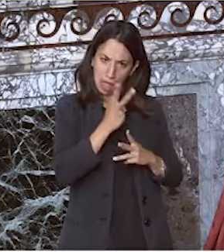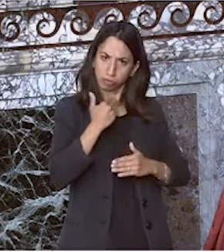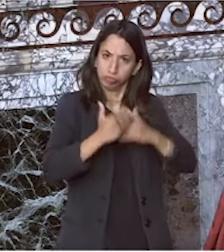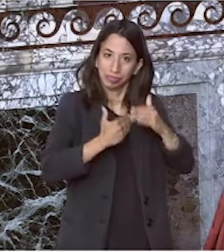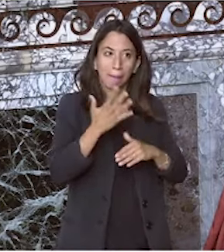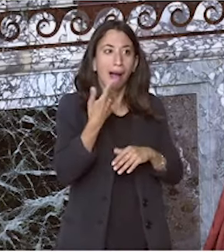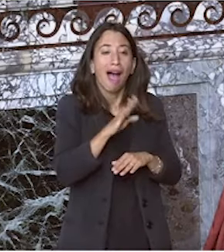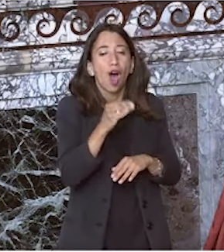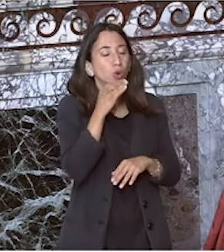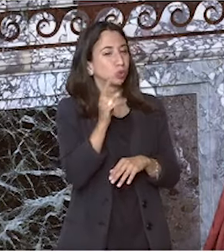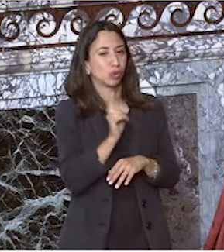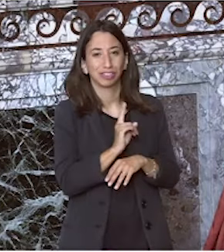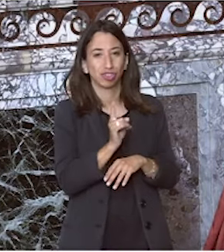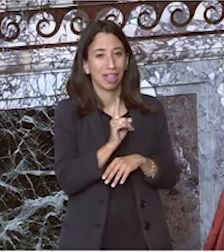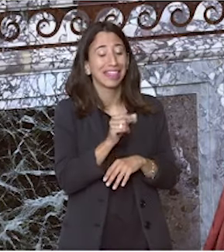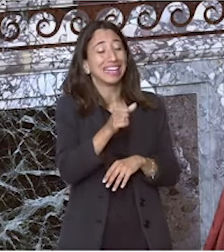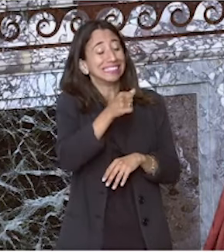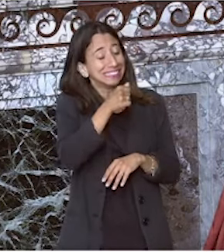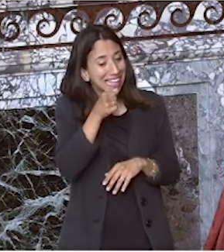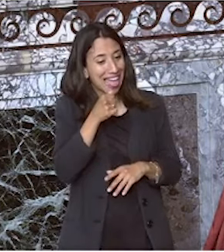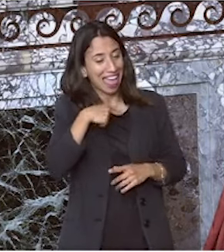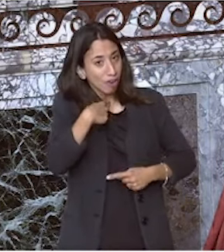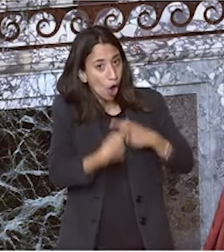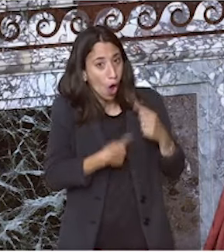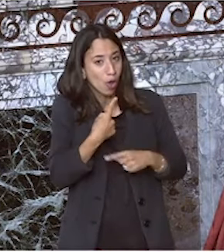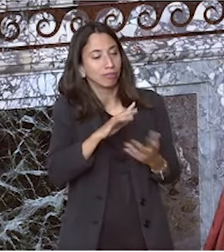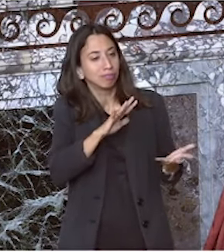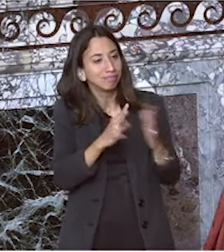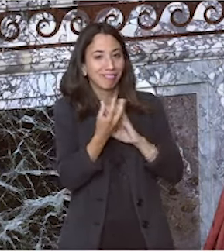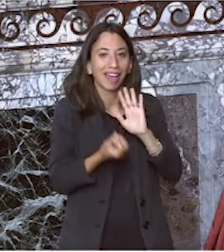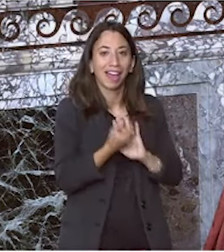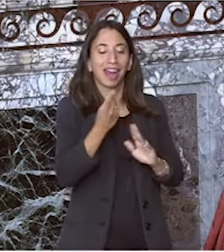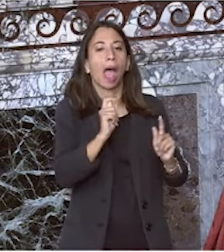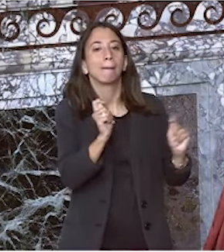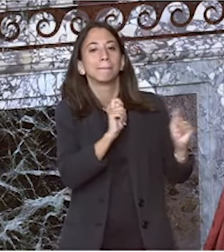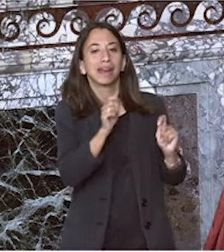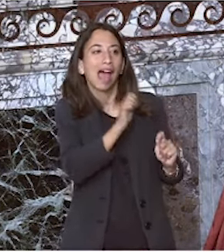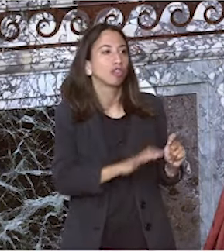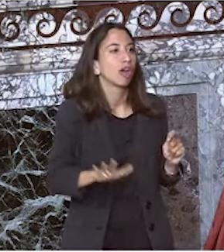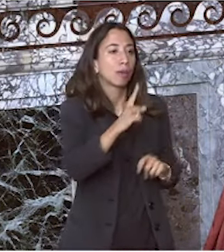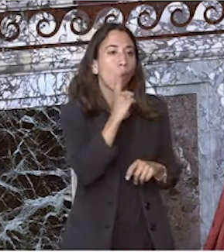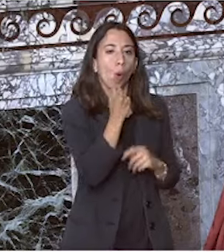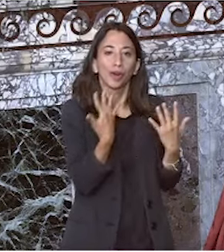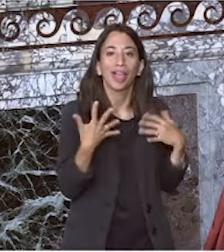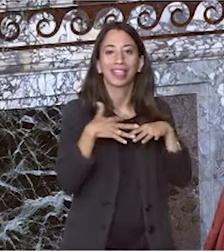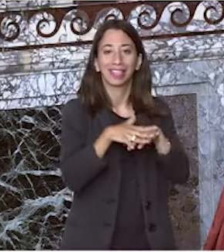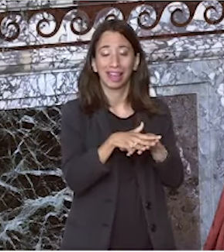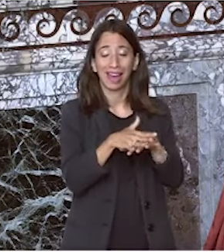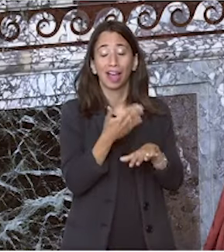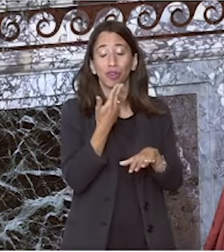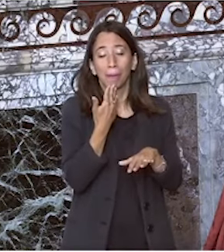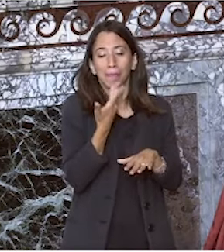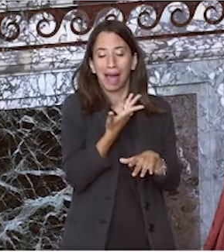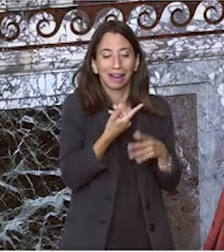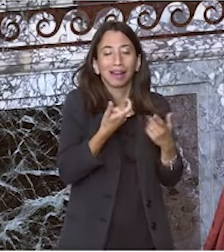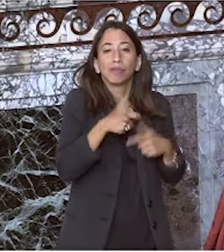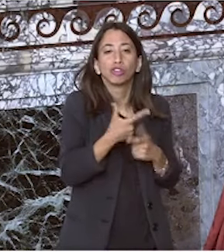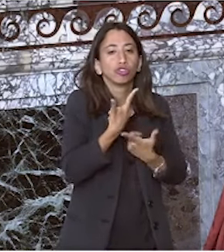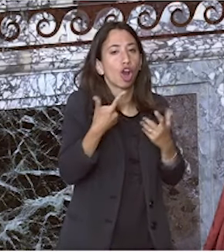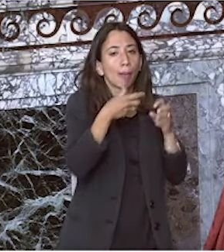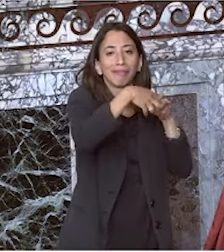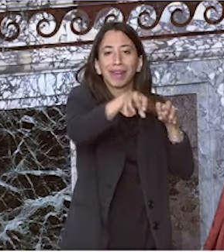ma non è bastata a creare un mercato europeo dell'attività bancaria pienamente integrato. Il settore creditizio rimane frammentato